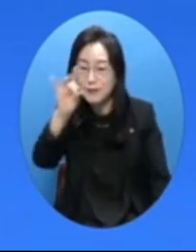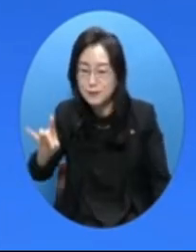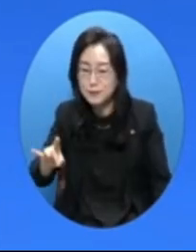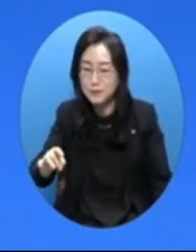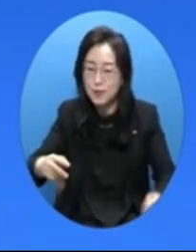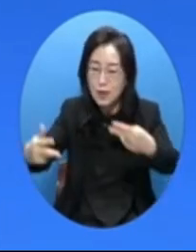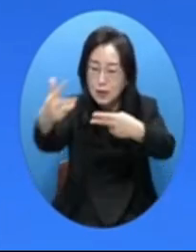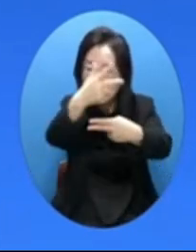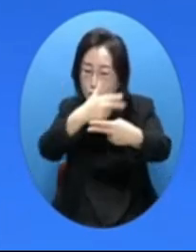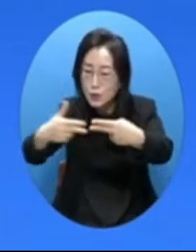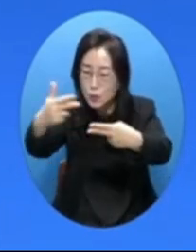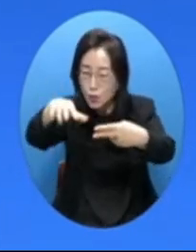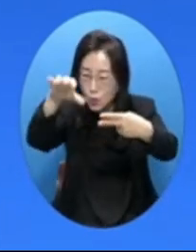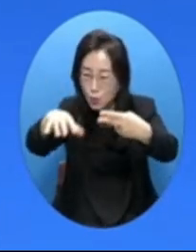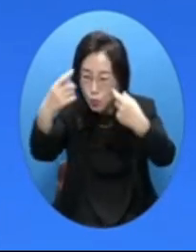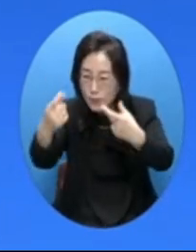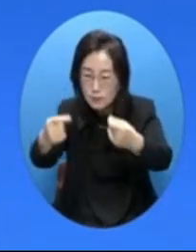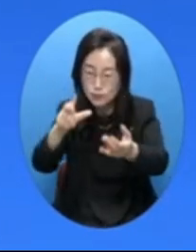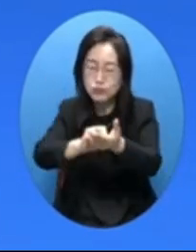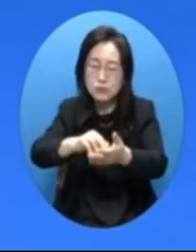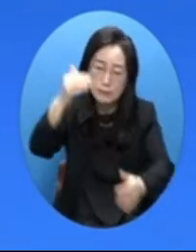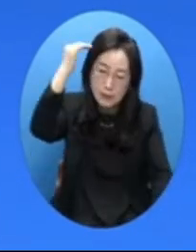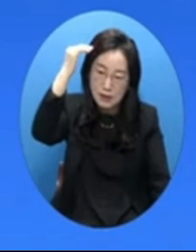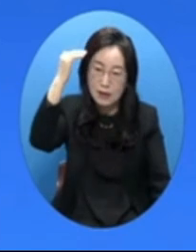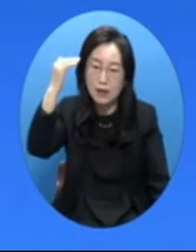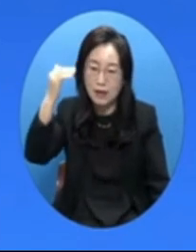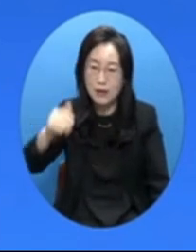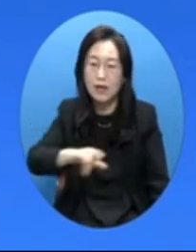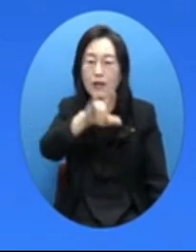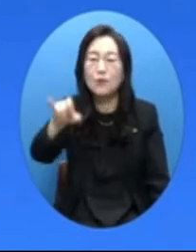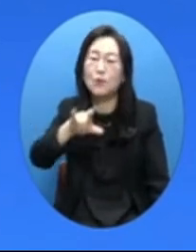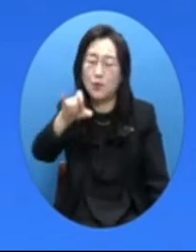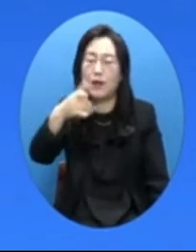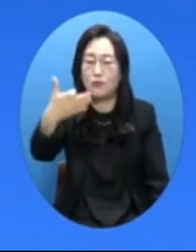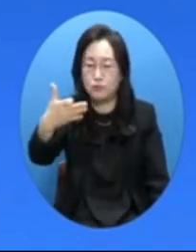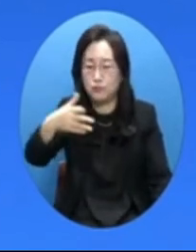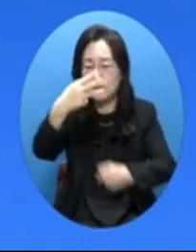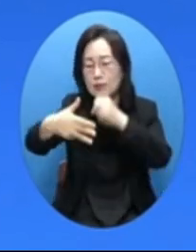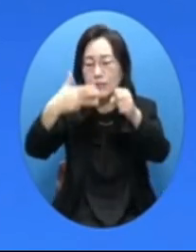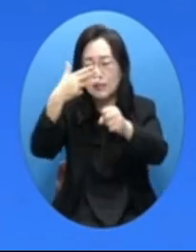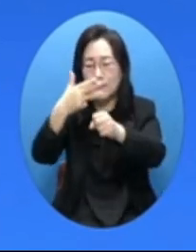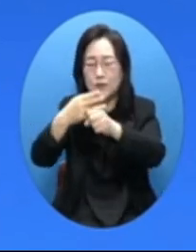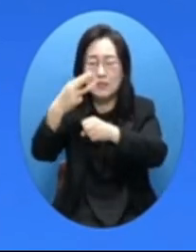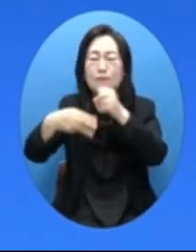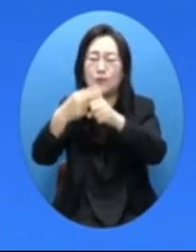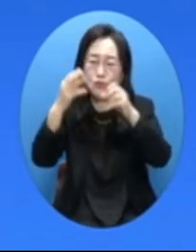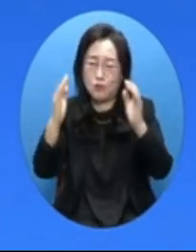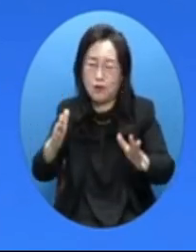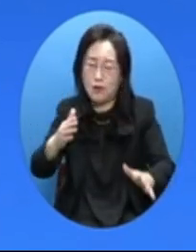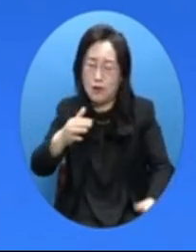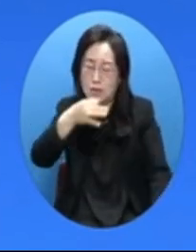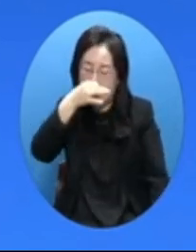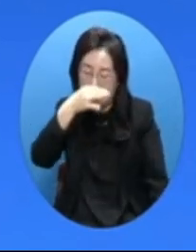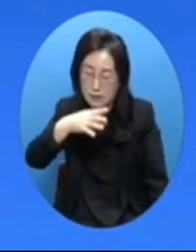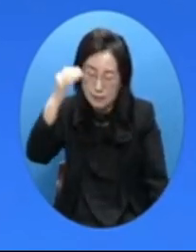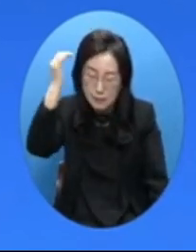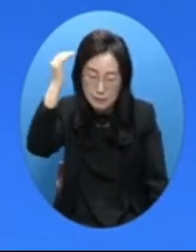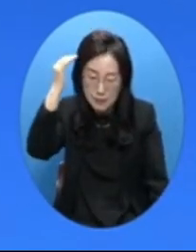어떤 여리고 우리하고 앞을 가로막습니다 코로나19라고 하는 여리고 3년 동안 우리를 얼마나 힘들겠는지